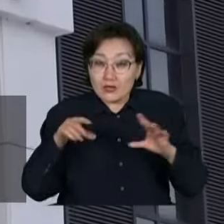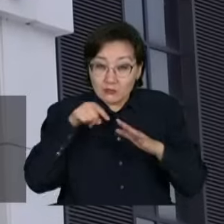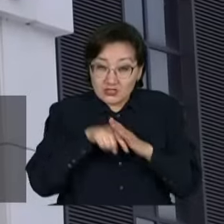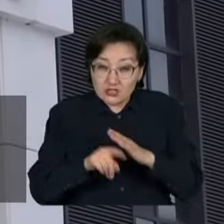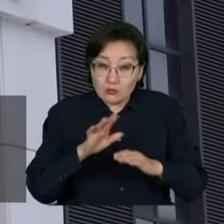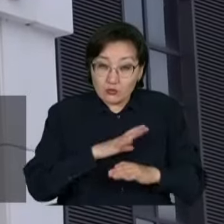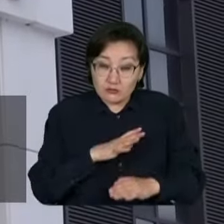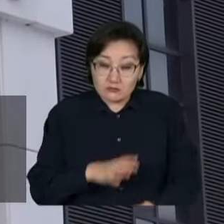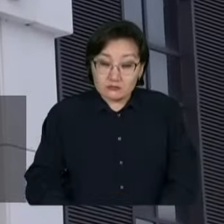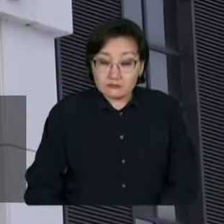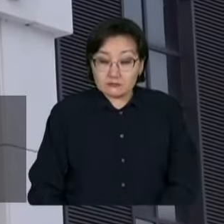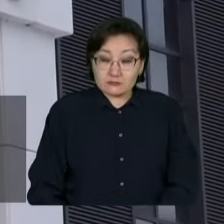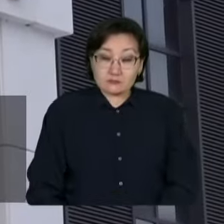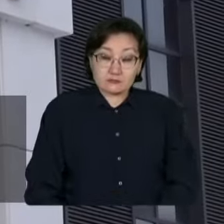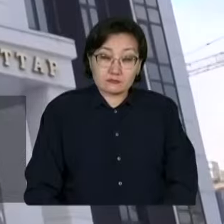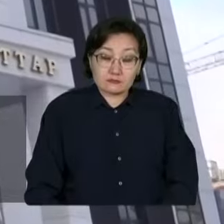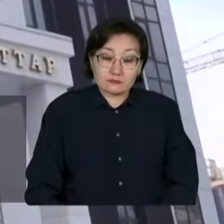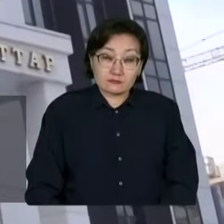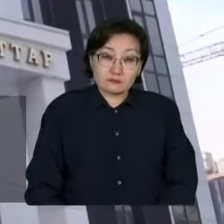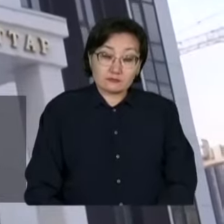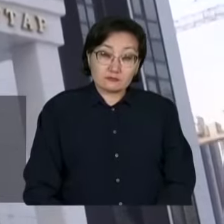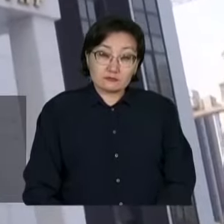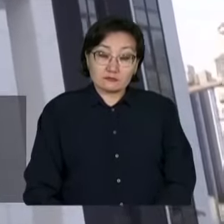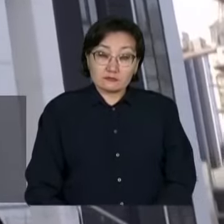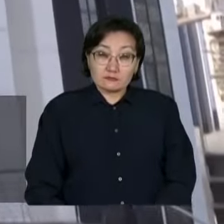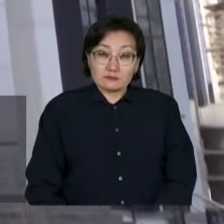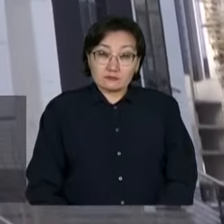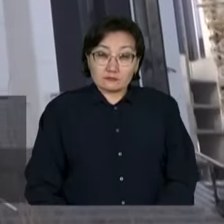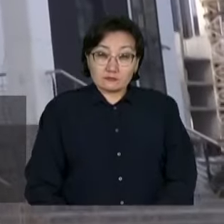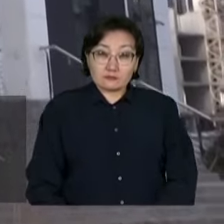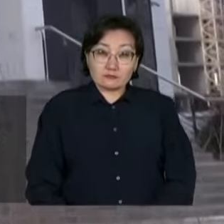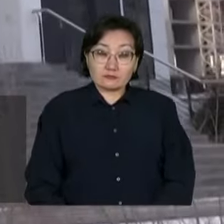Камжат Мухаметжан, Нұрлан Өтегенов, Дастан Темірбекұлы, Алматы телеарнасы, Астана.